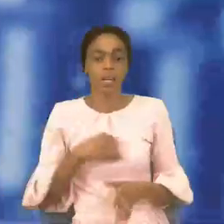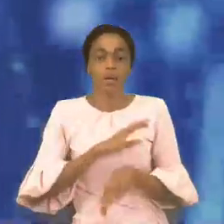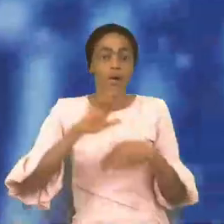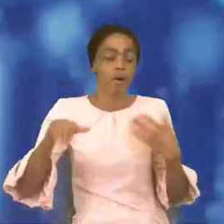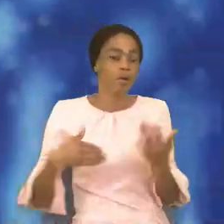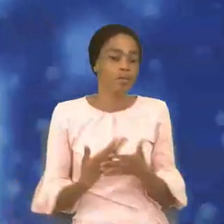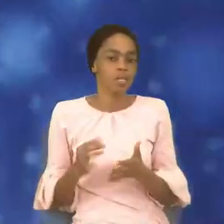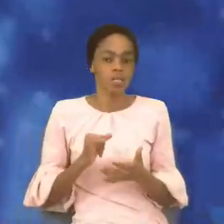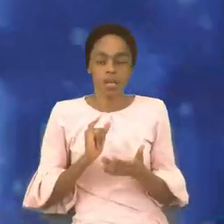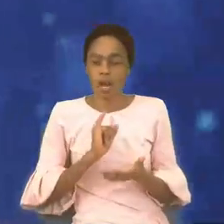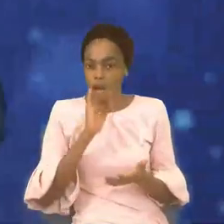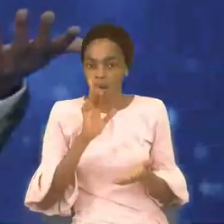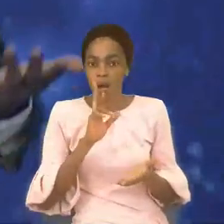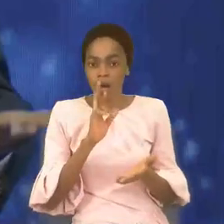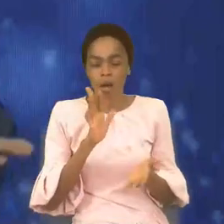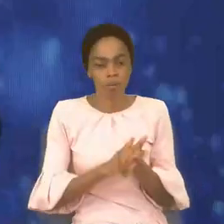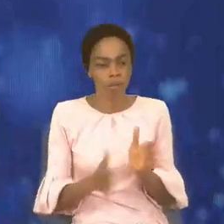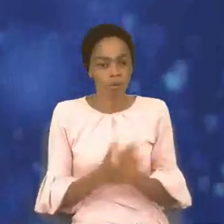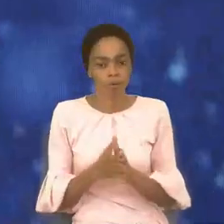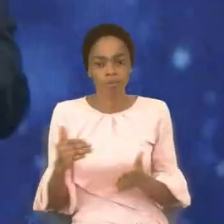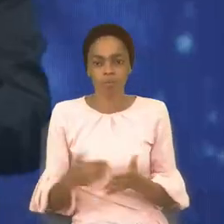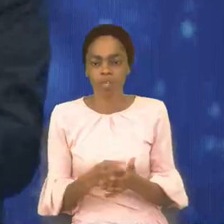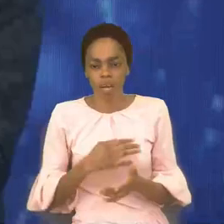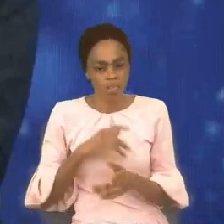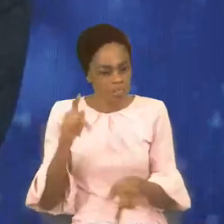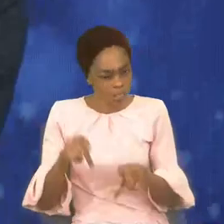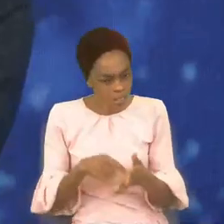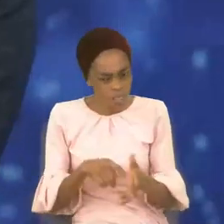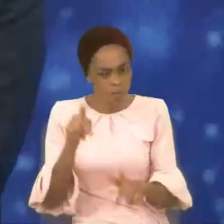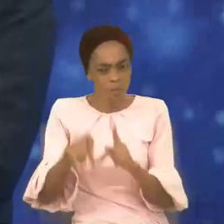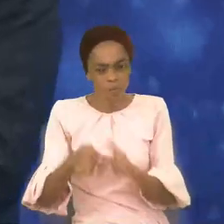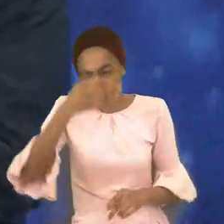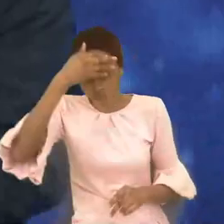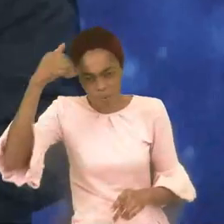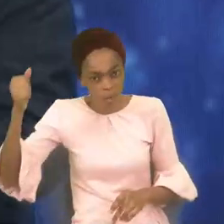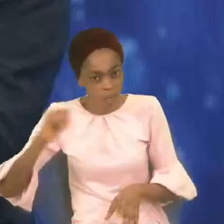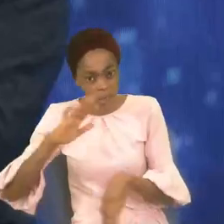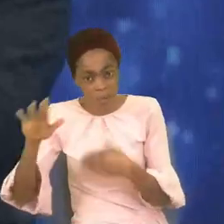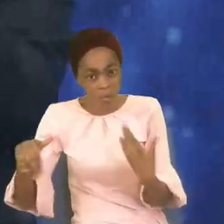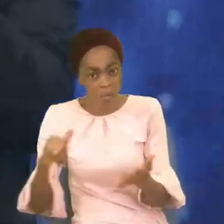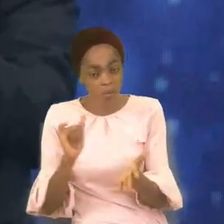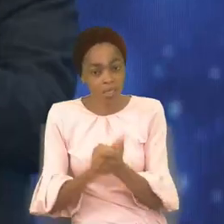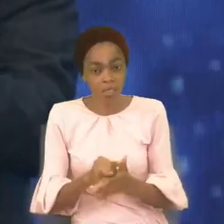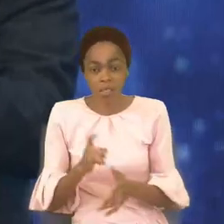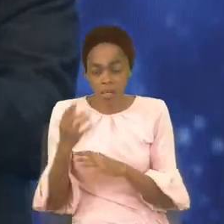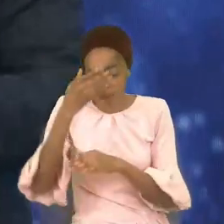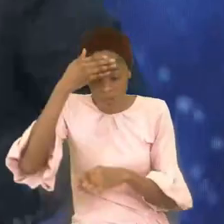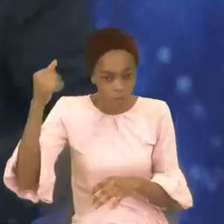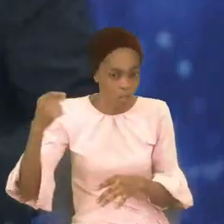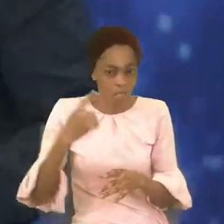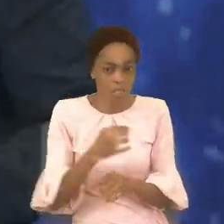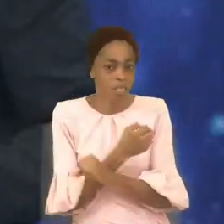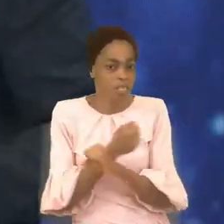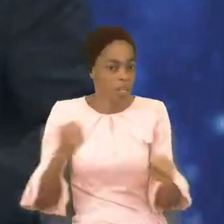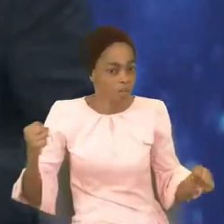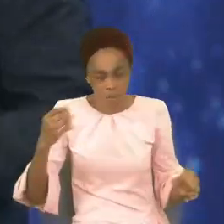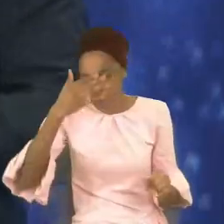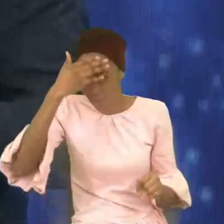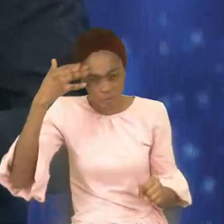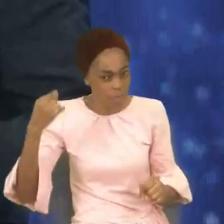nouvelles. Ils oublient tout cela. Ils oublient leur conversion. Ils oublient leur conviction, ils oublient leur